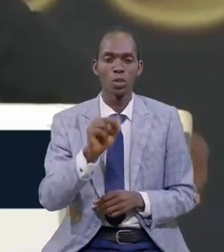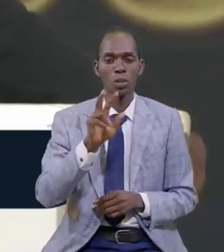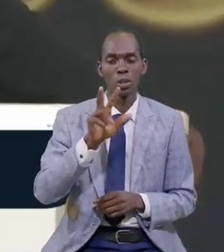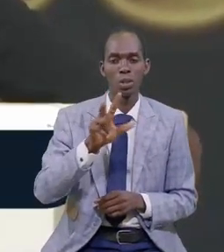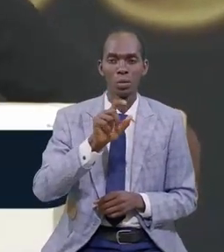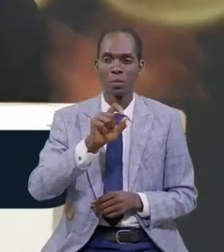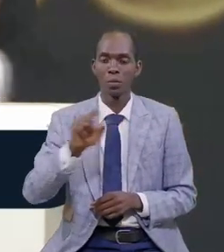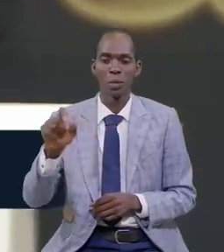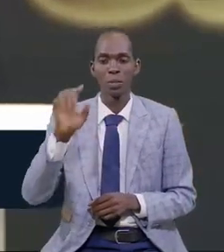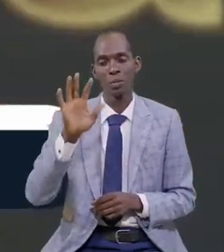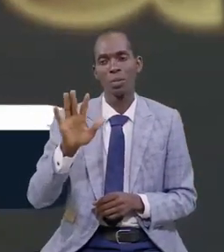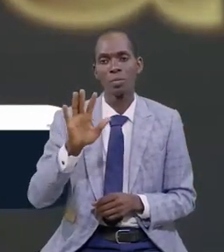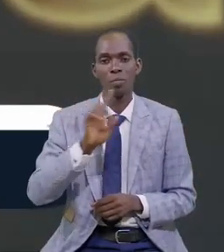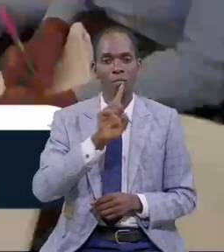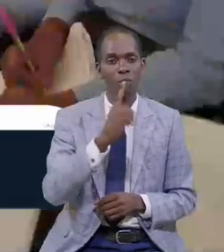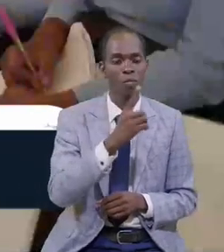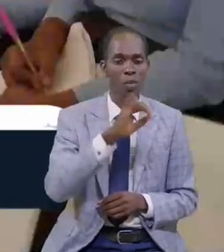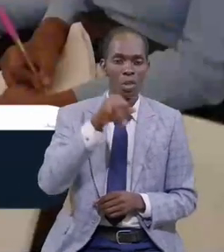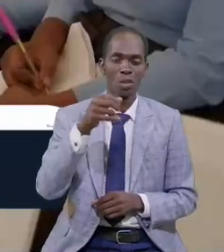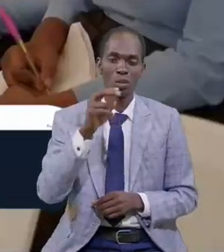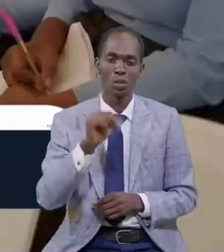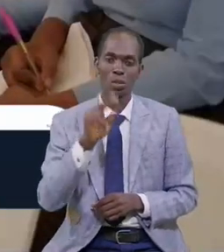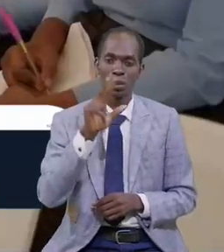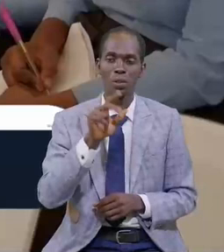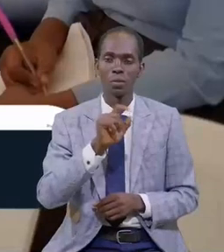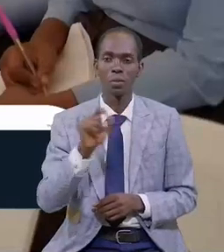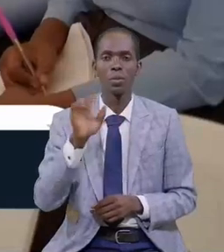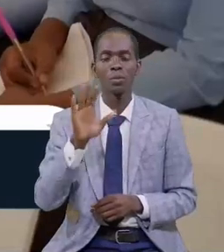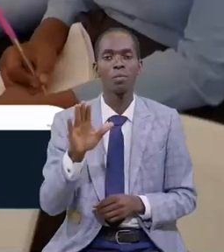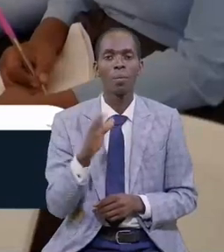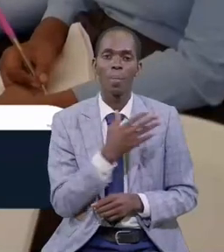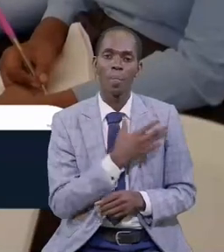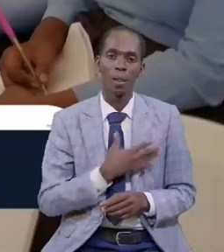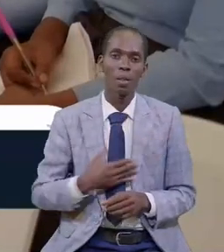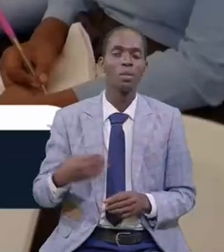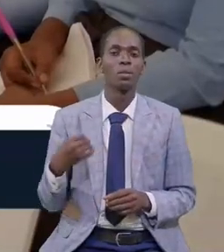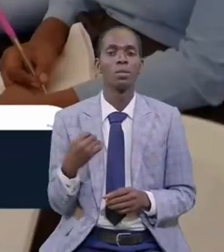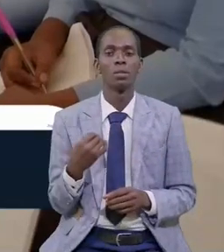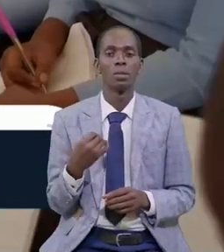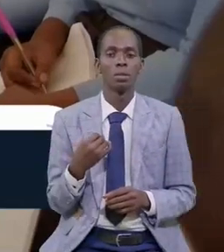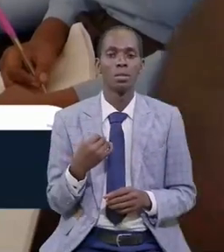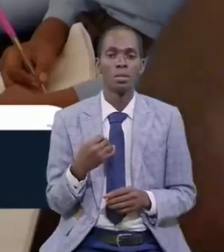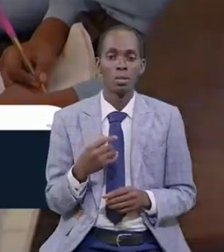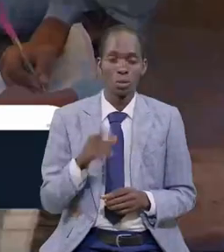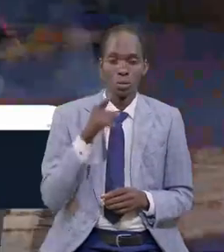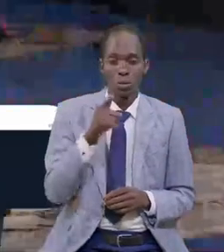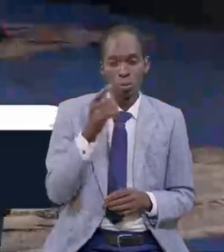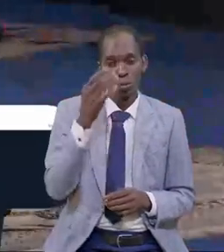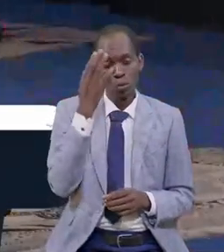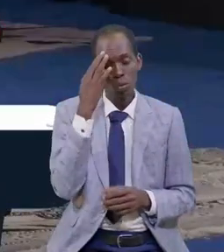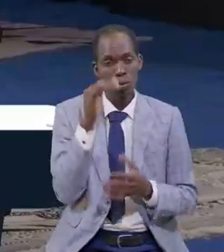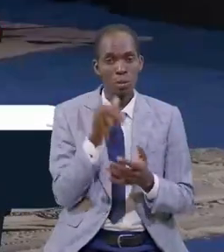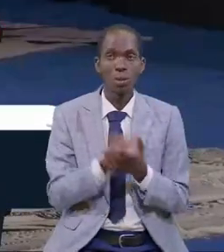1er Jean 3 verset 5 vous le savez Jésus a paru pour